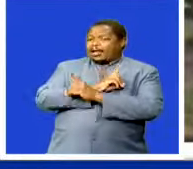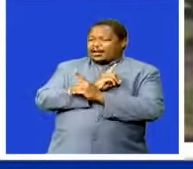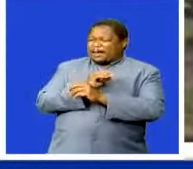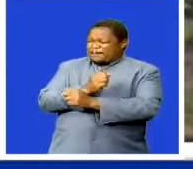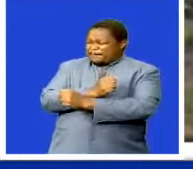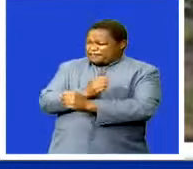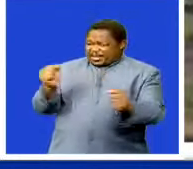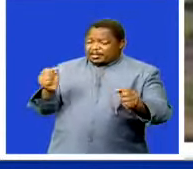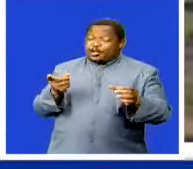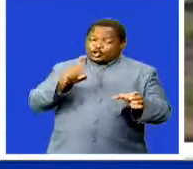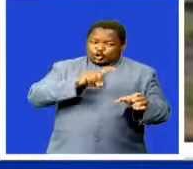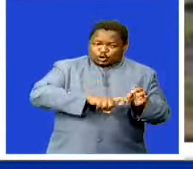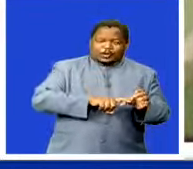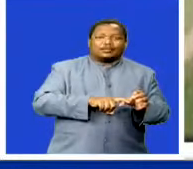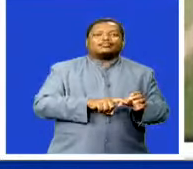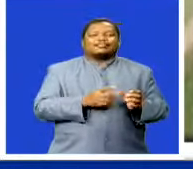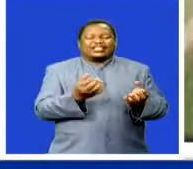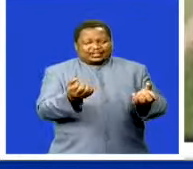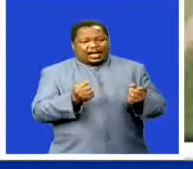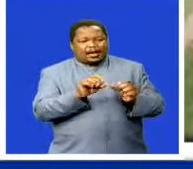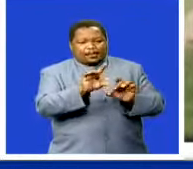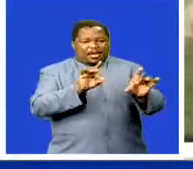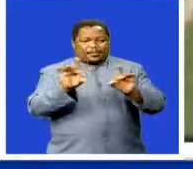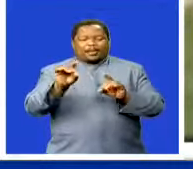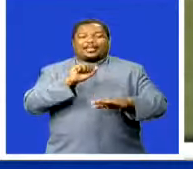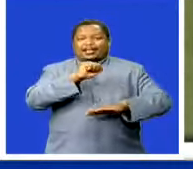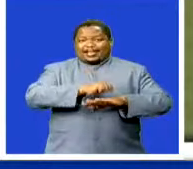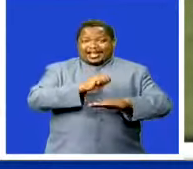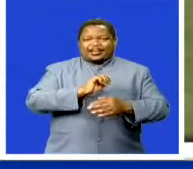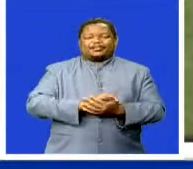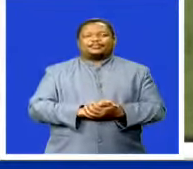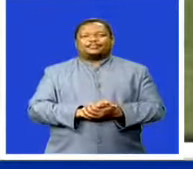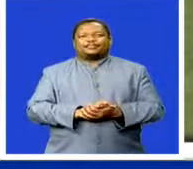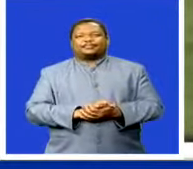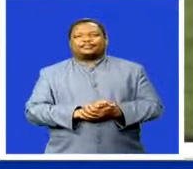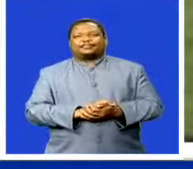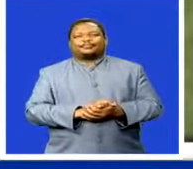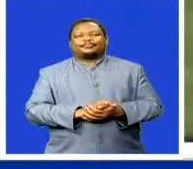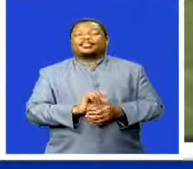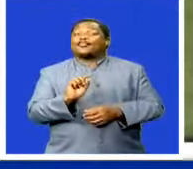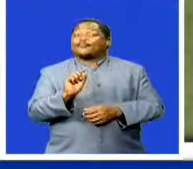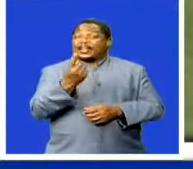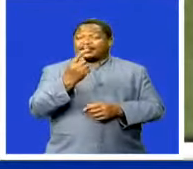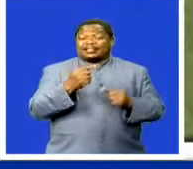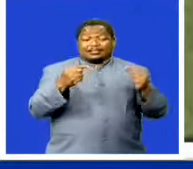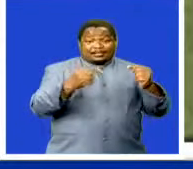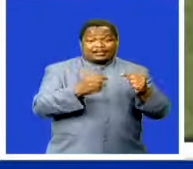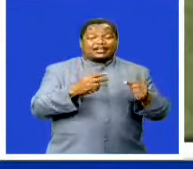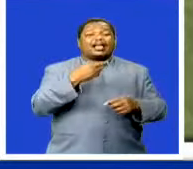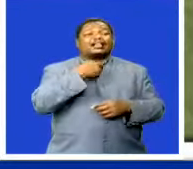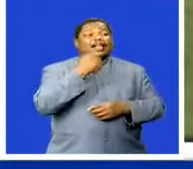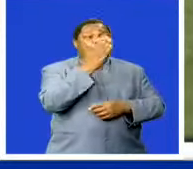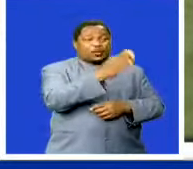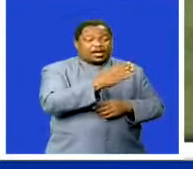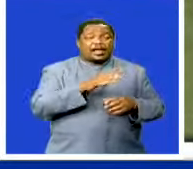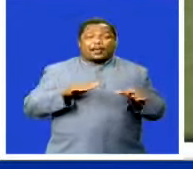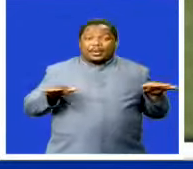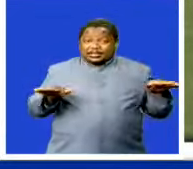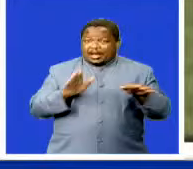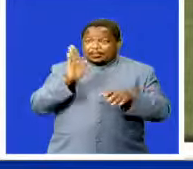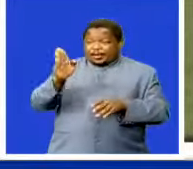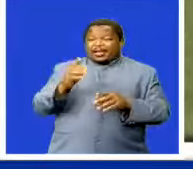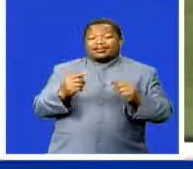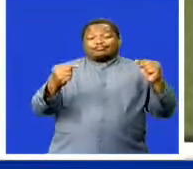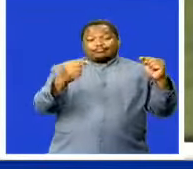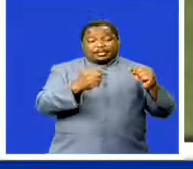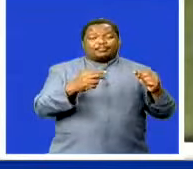usilivela la Eswatini simeleke kahle. Emdlalweni wokuqala kuthola netulu liqembu lenhlangano Betters kanye nemathapa Spartans